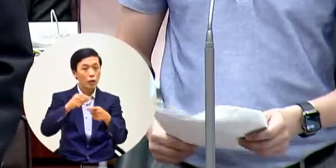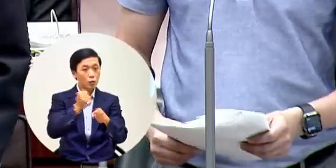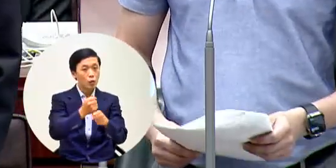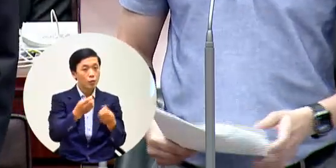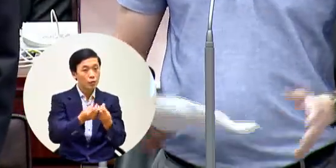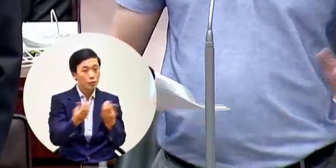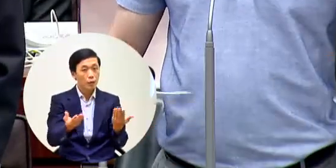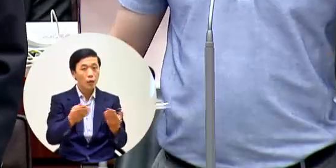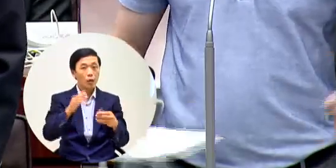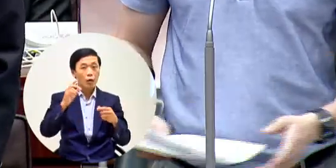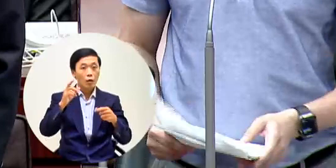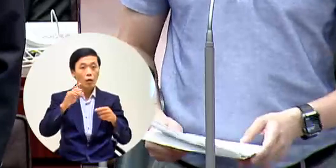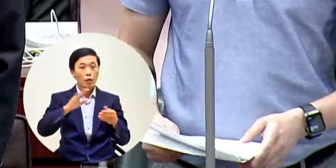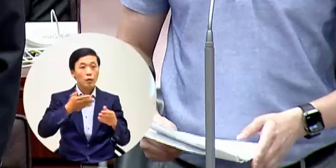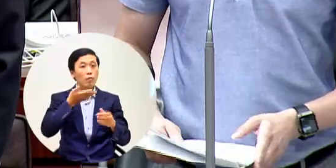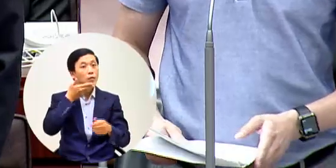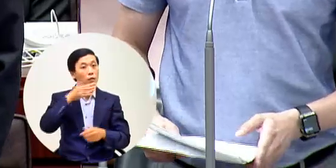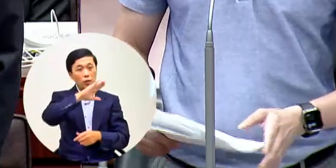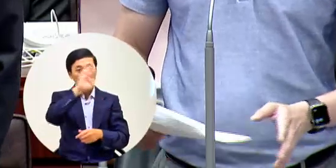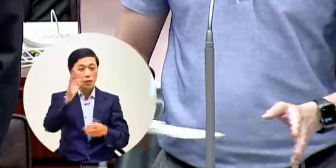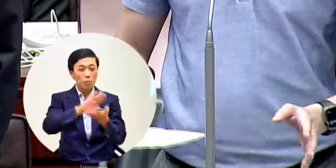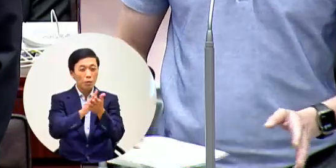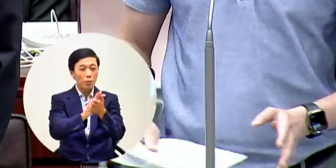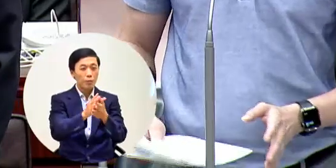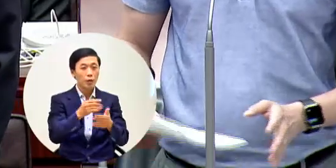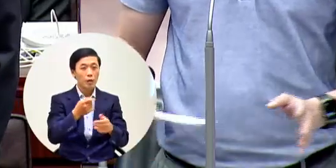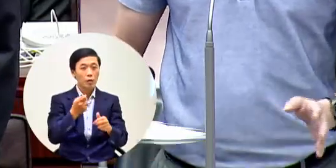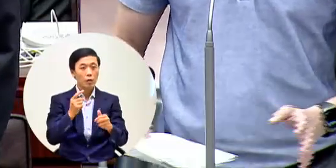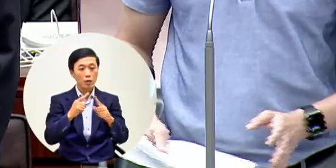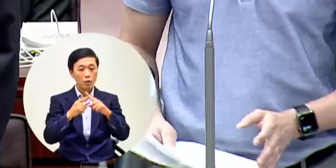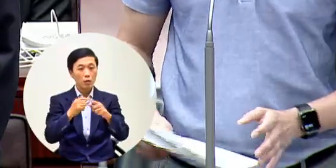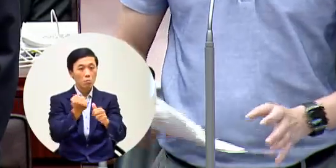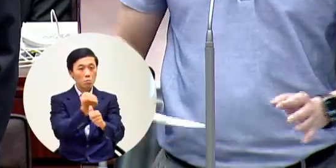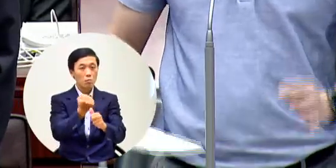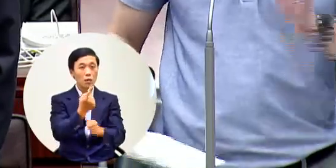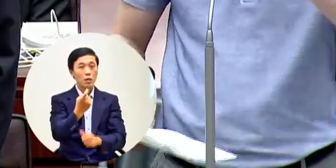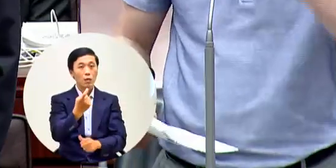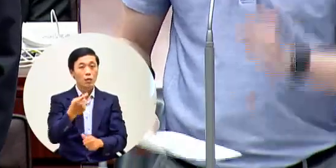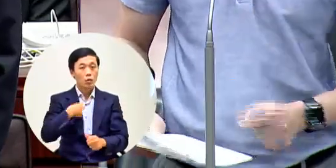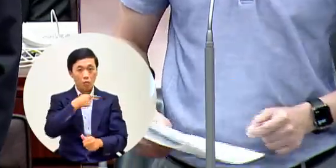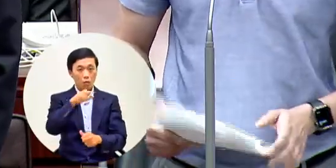预期， 是 在极端期，但是咱零五月收费，咱一定